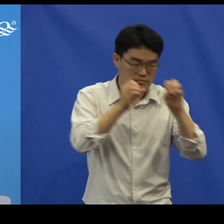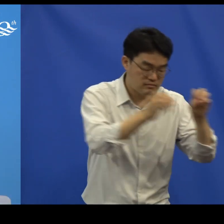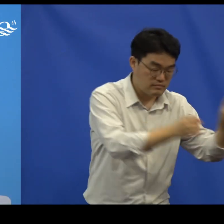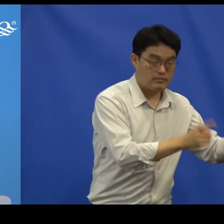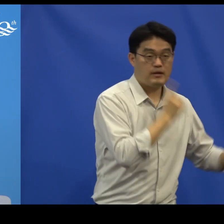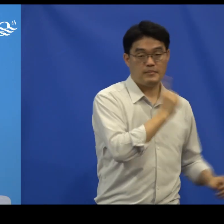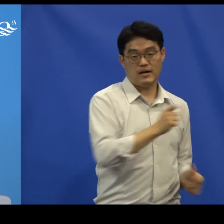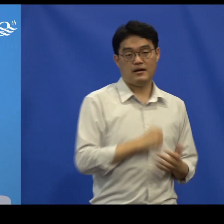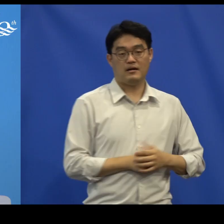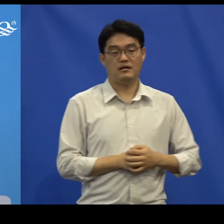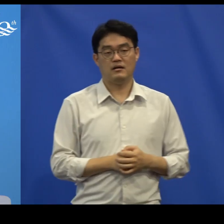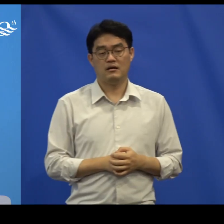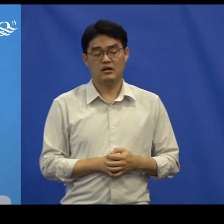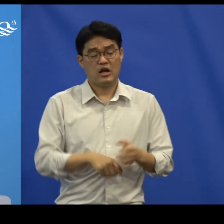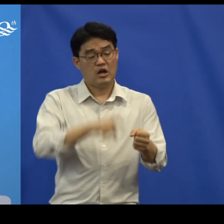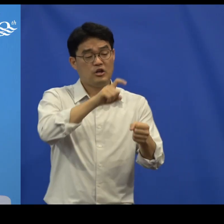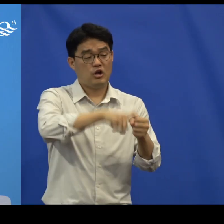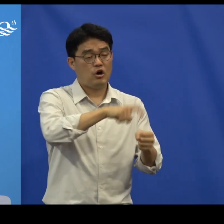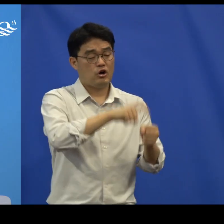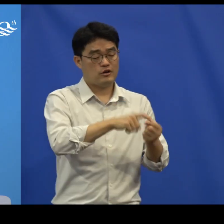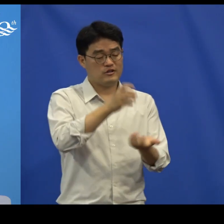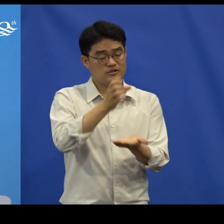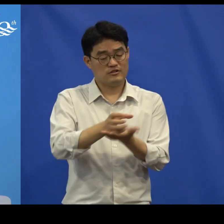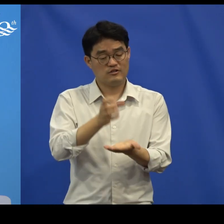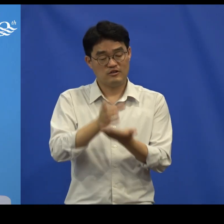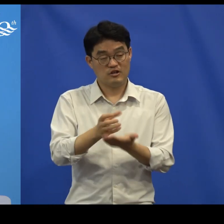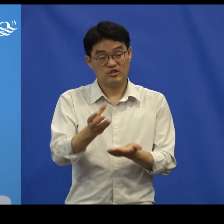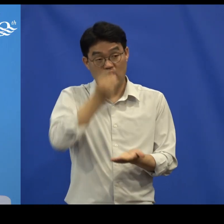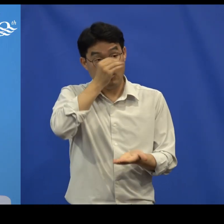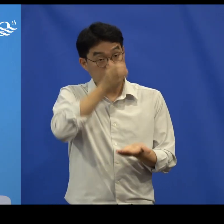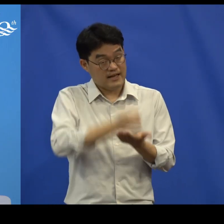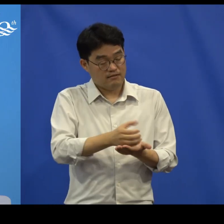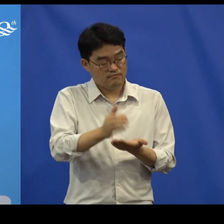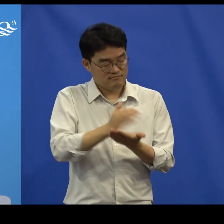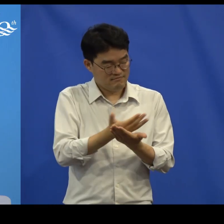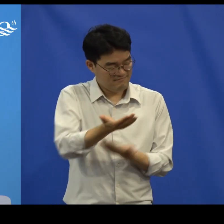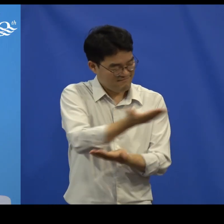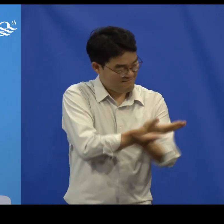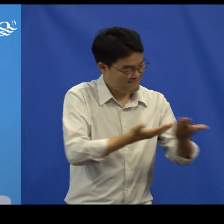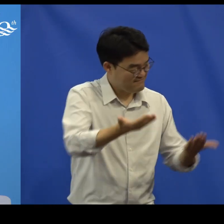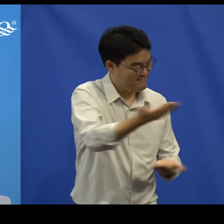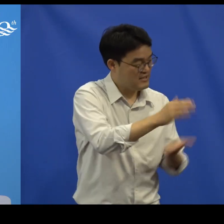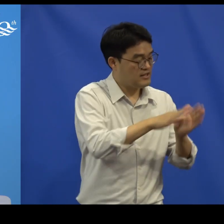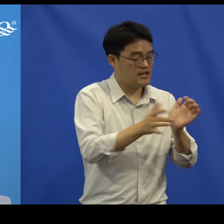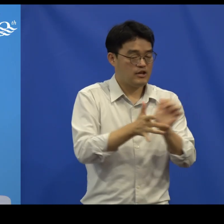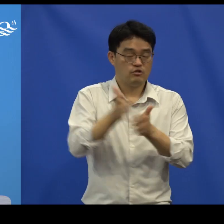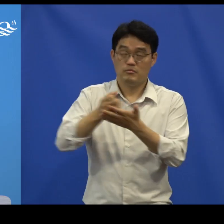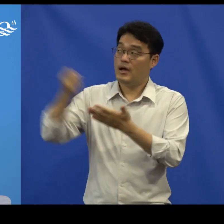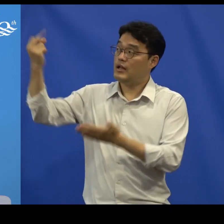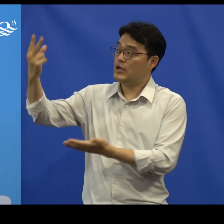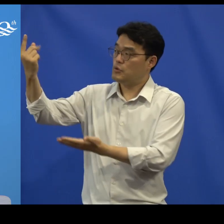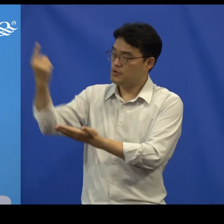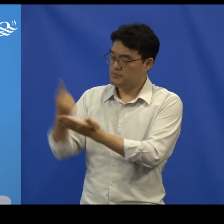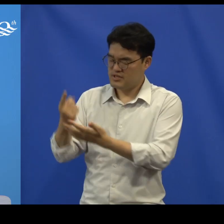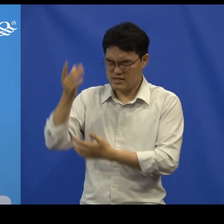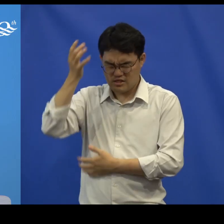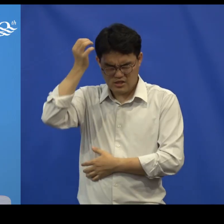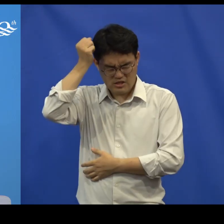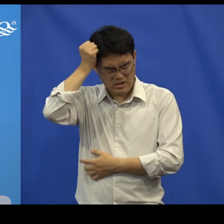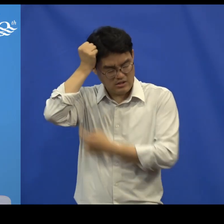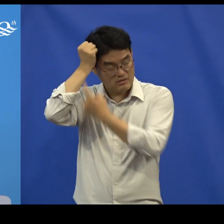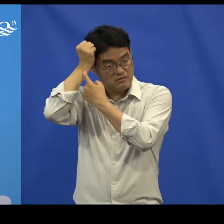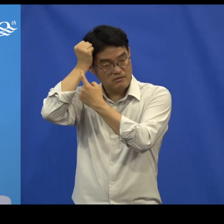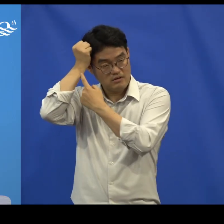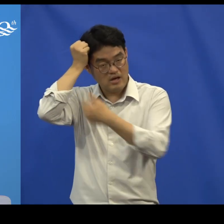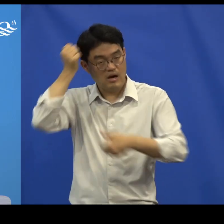때마다 재림을 리마인드 해야 된다는 거예요. 그리스도가 언제 오실지 우리는 모릅니다. 근데